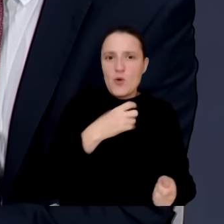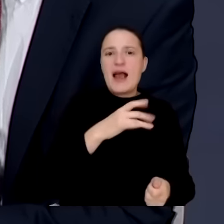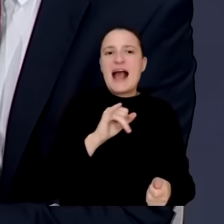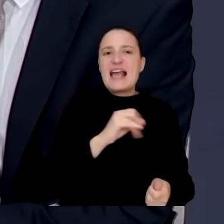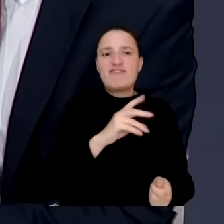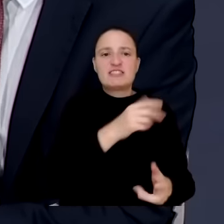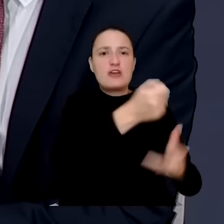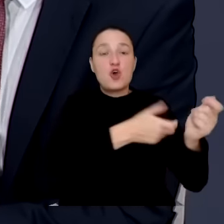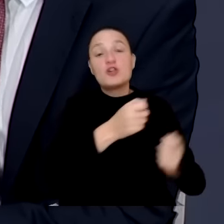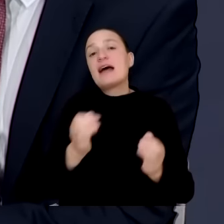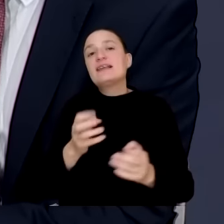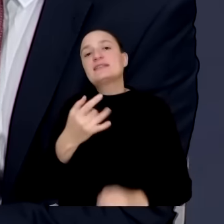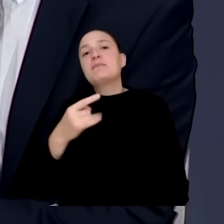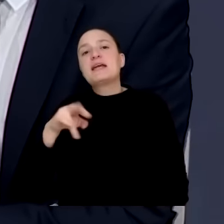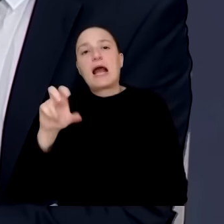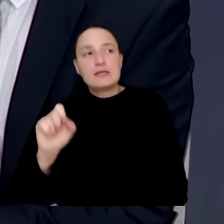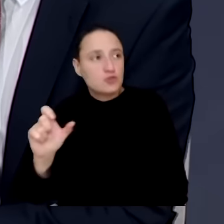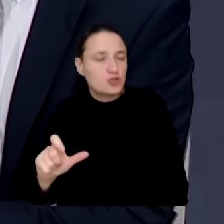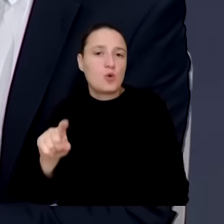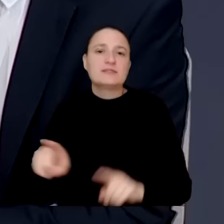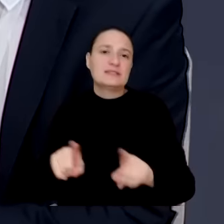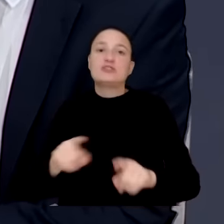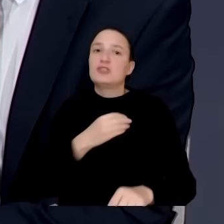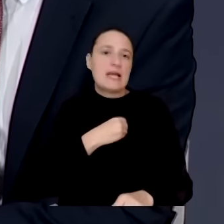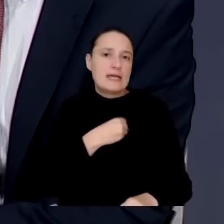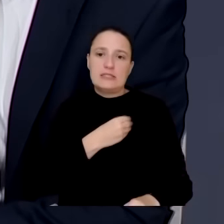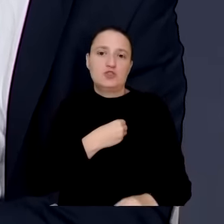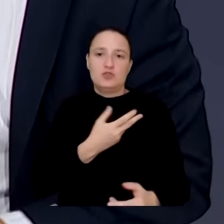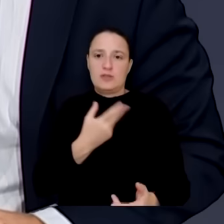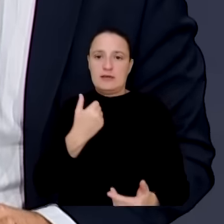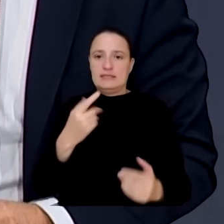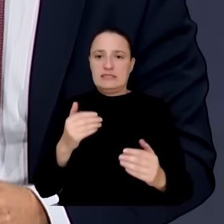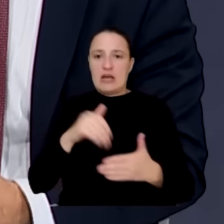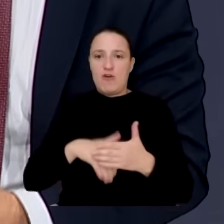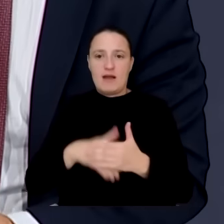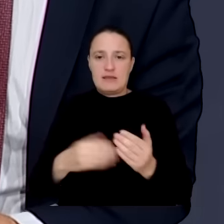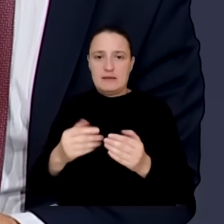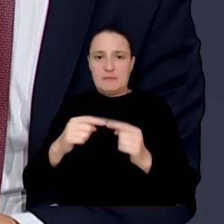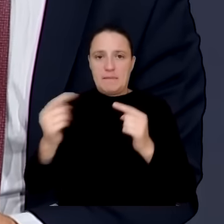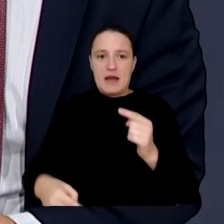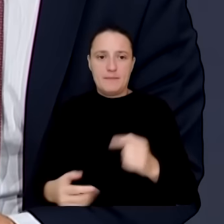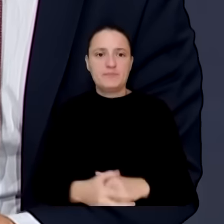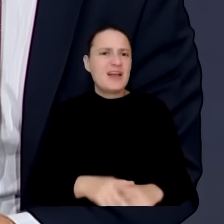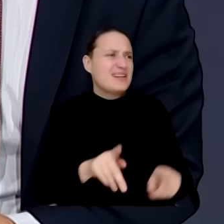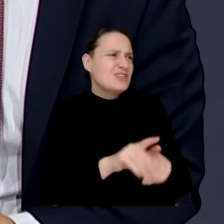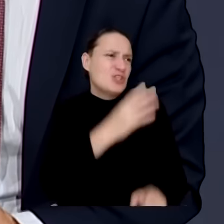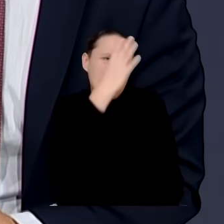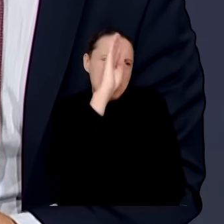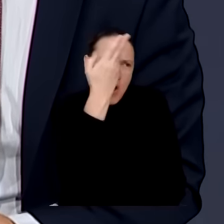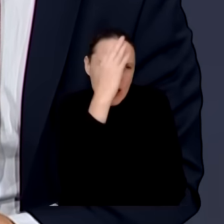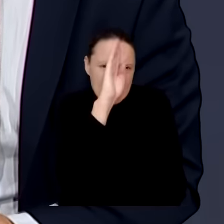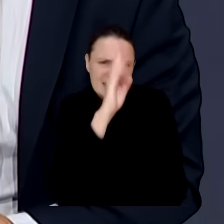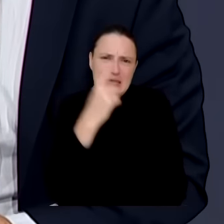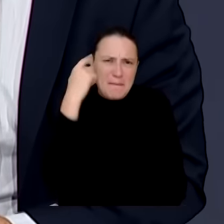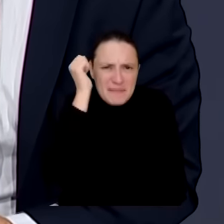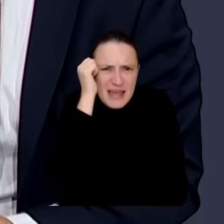nazwisko dzisiaj stało się symbolem właśnie takiego nieetycznego nieprzyzwoitego zachowania jeszcze bardziej jest bulwersujące ze względu na to że to jest hipokryzja bo bo pamiętamy